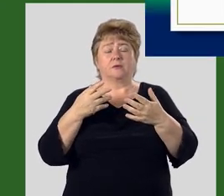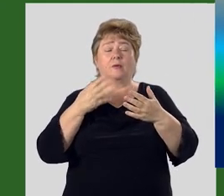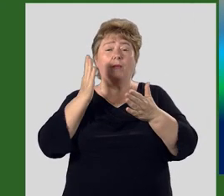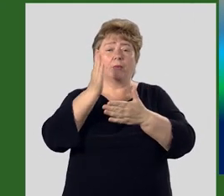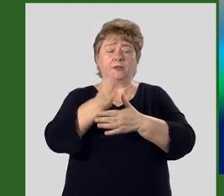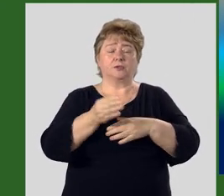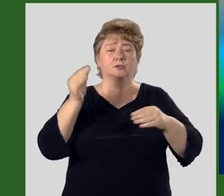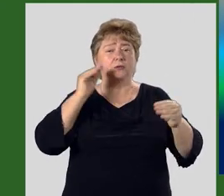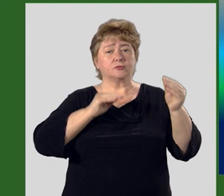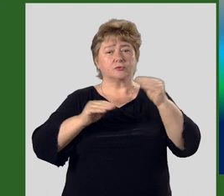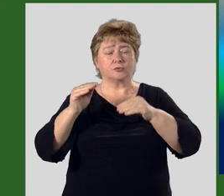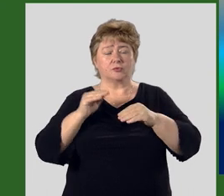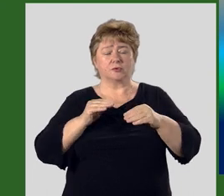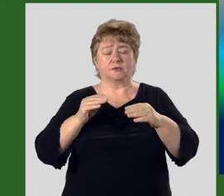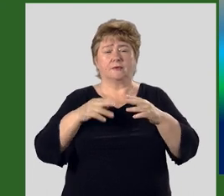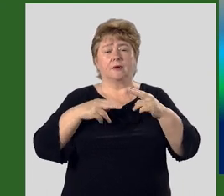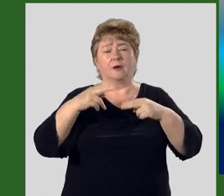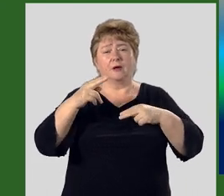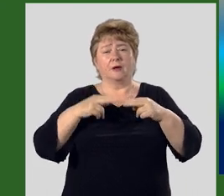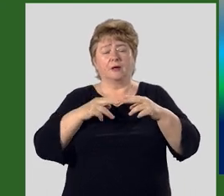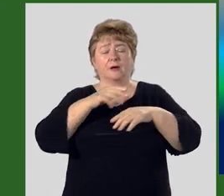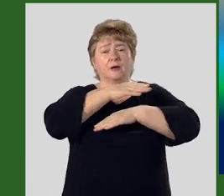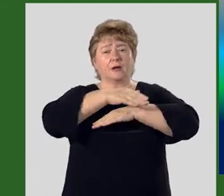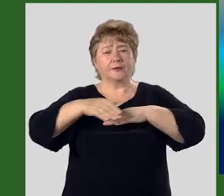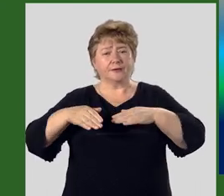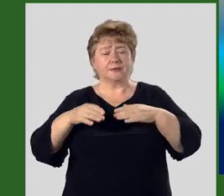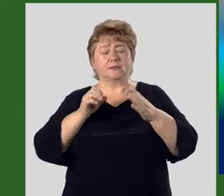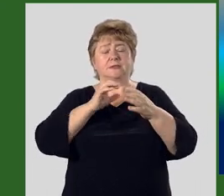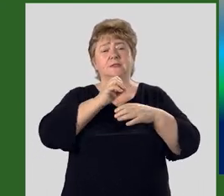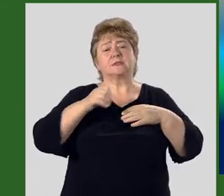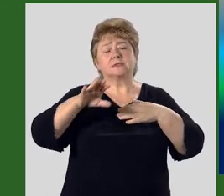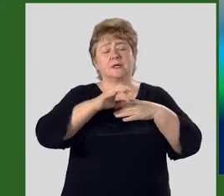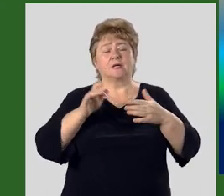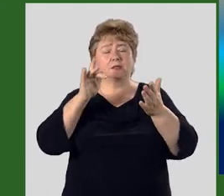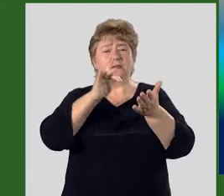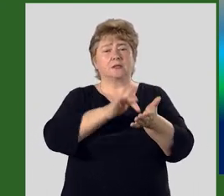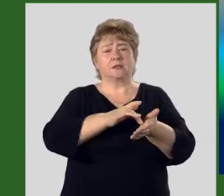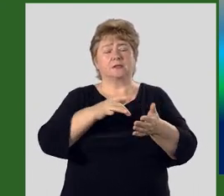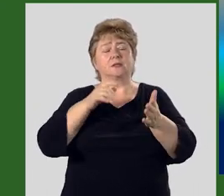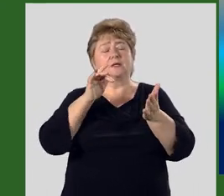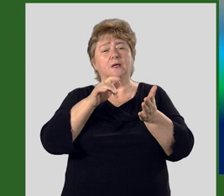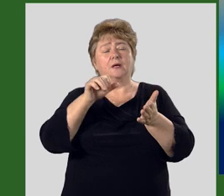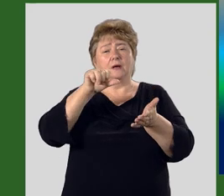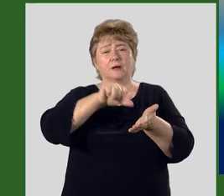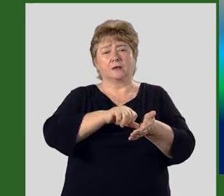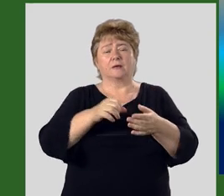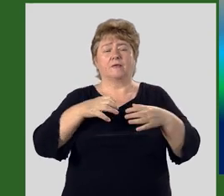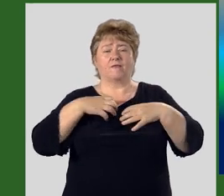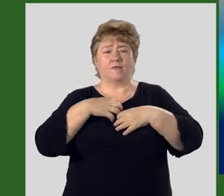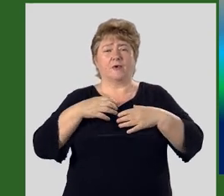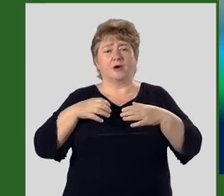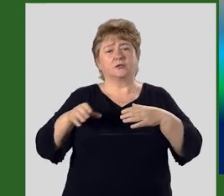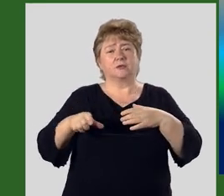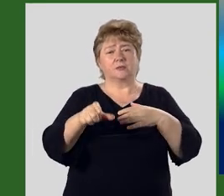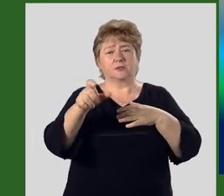политическое устройство. На нем указаны границы стран, столицы, города, важные морские и